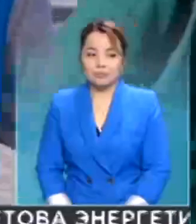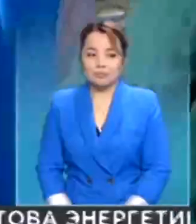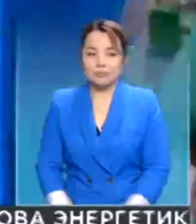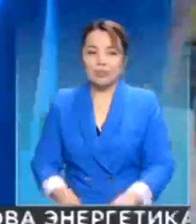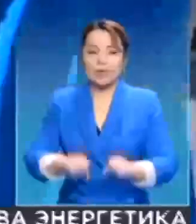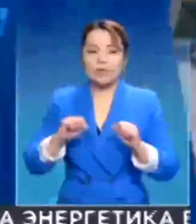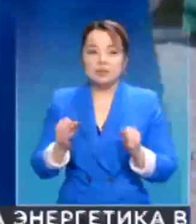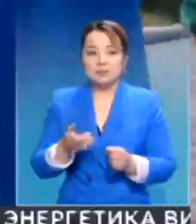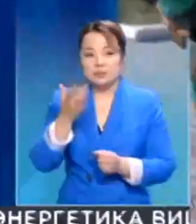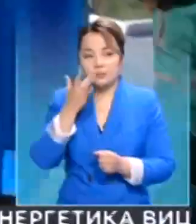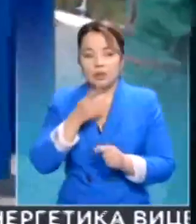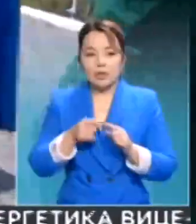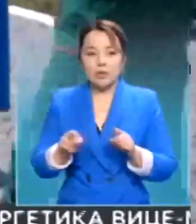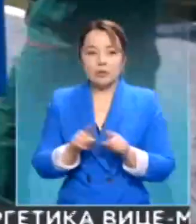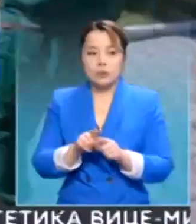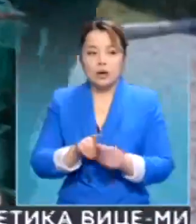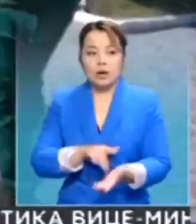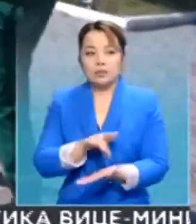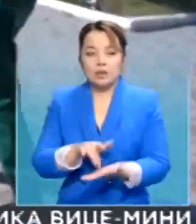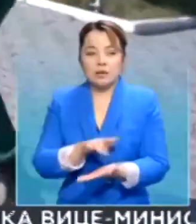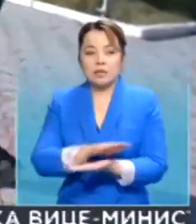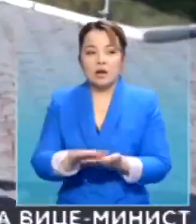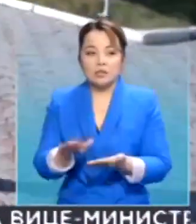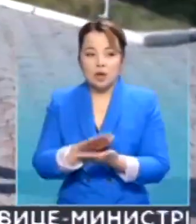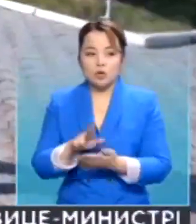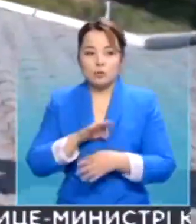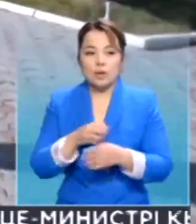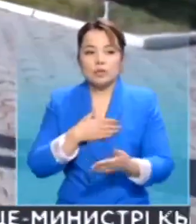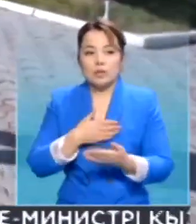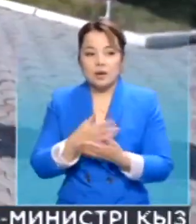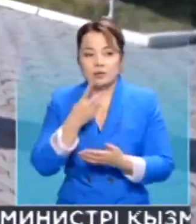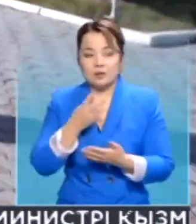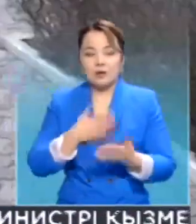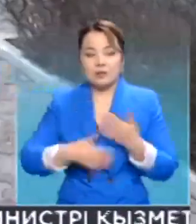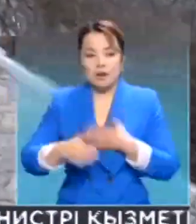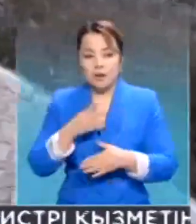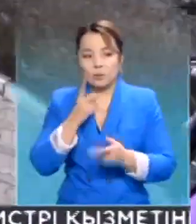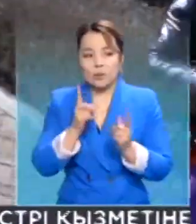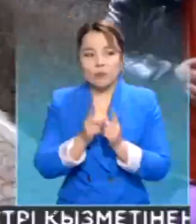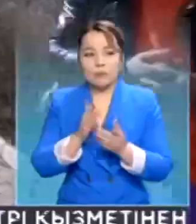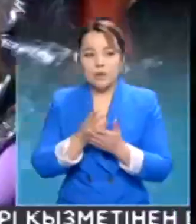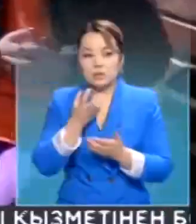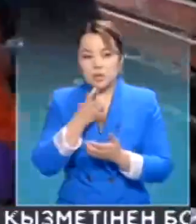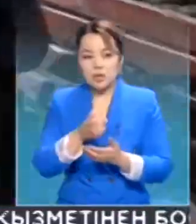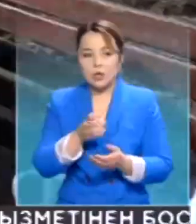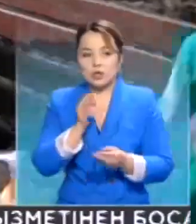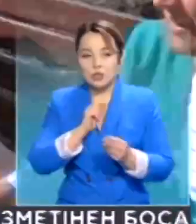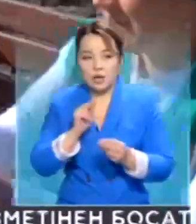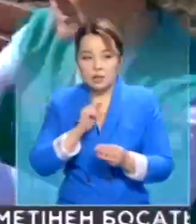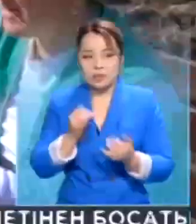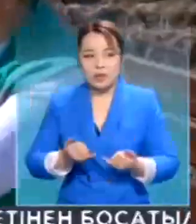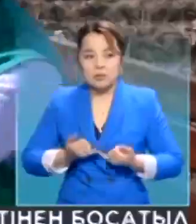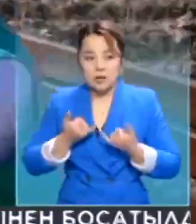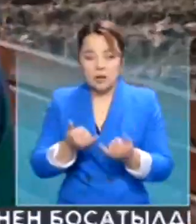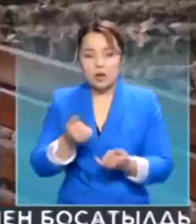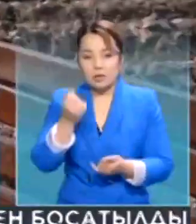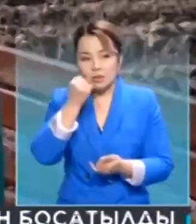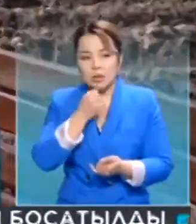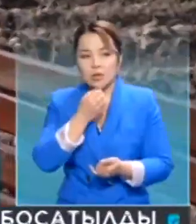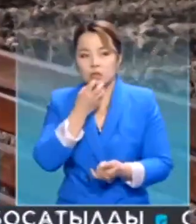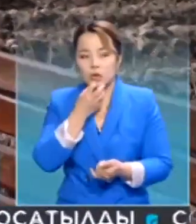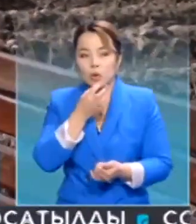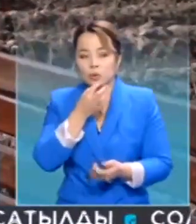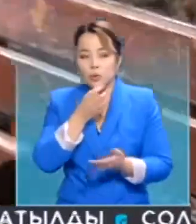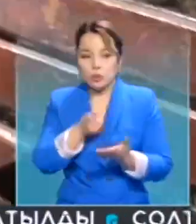Қысы жазы таңғылаң бергеннен қала тазалығына кірісетін жандар еріктілер келгенде жадырап қалады. Олардың ұсынған ыстық шайы өз алдына, алғысымен жыл сөздері